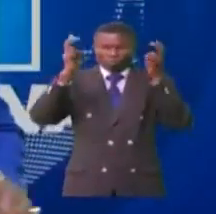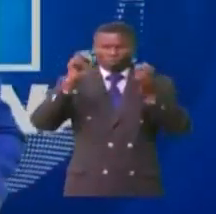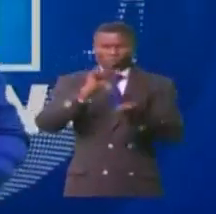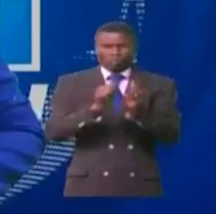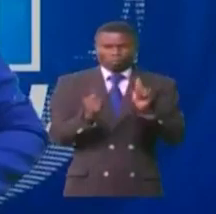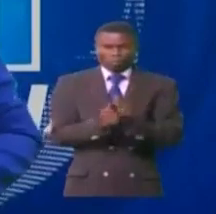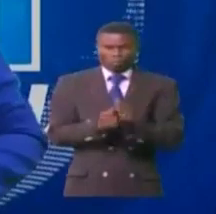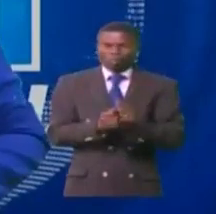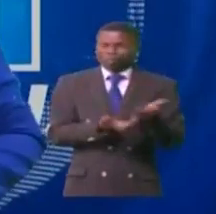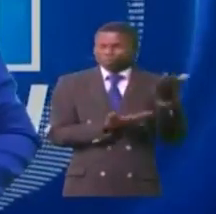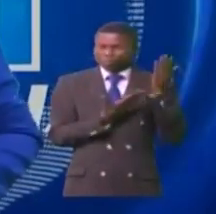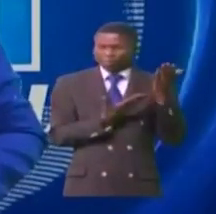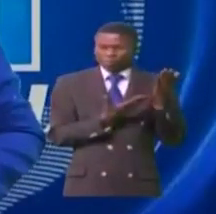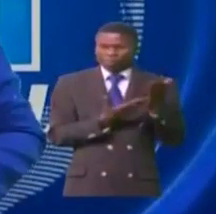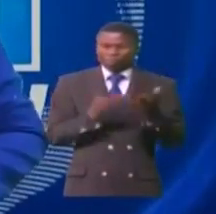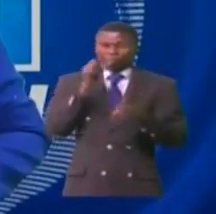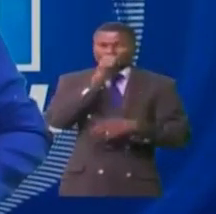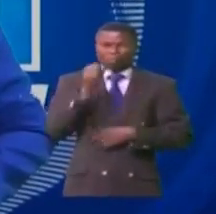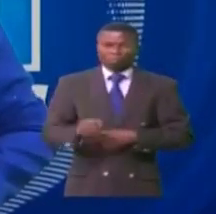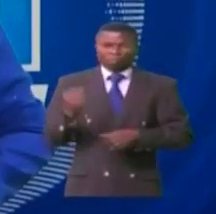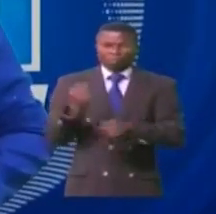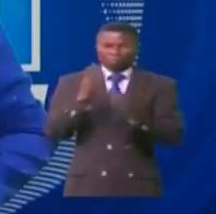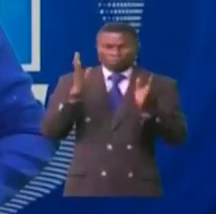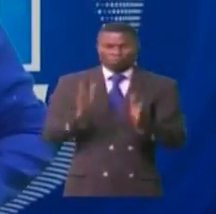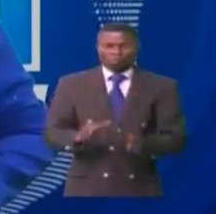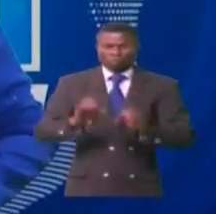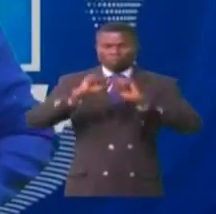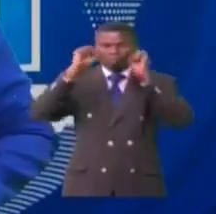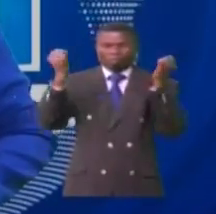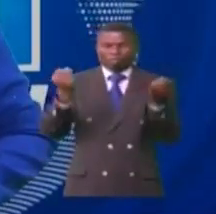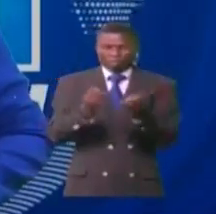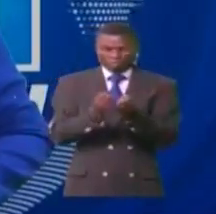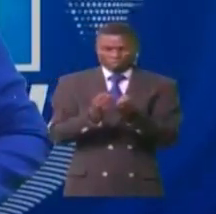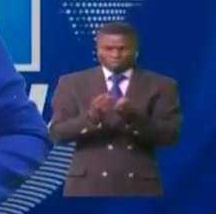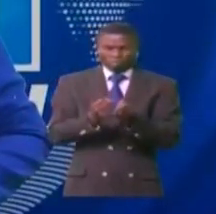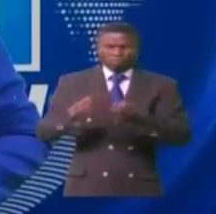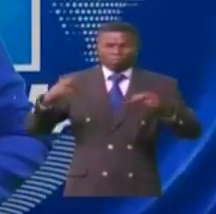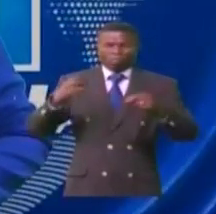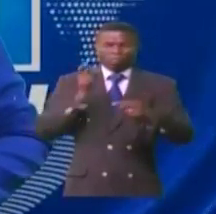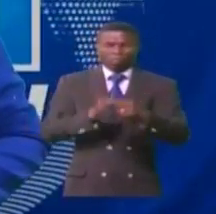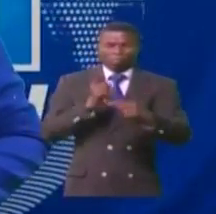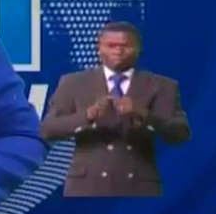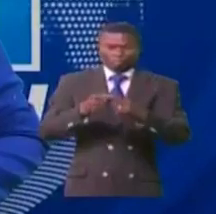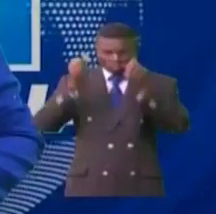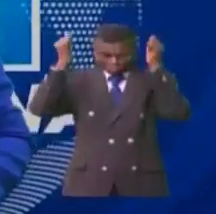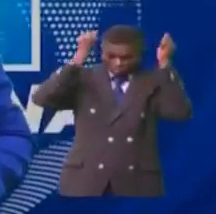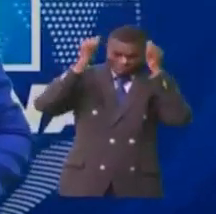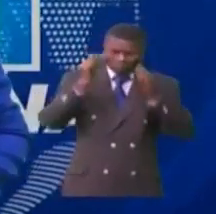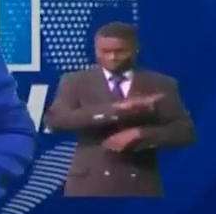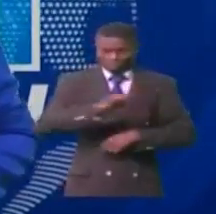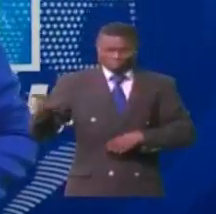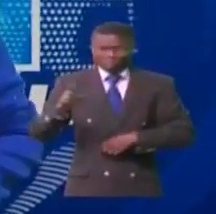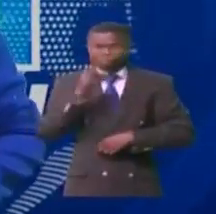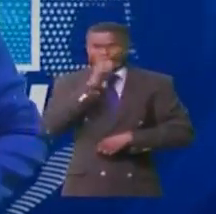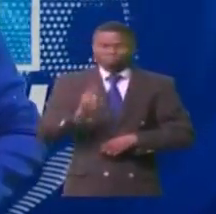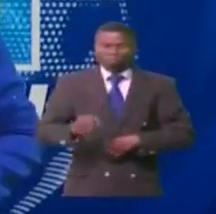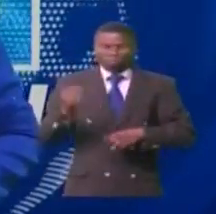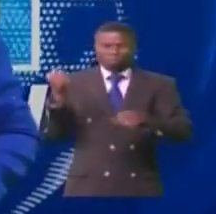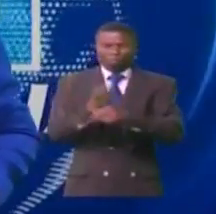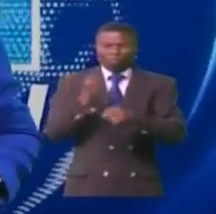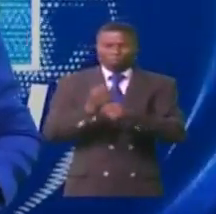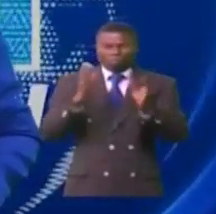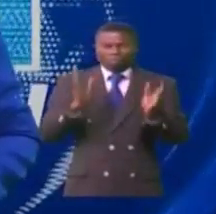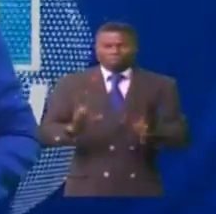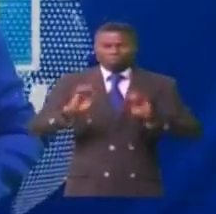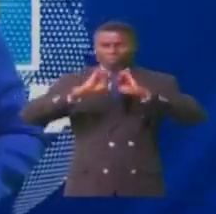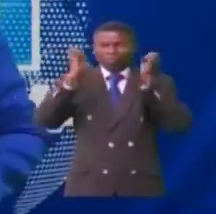situation préoccupante pour les anciens agents de la société sidérurgique de Maluku. Plus de 1000 ex-agents de cette entreprise